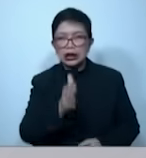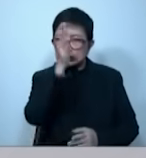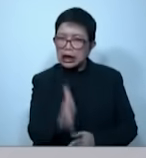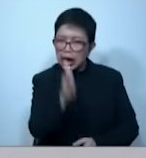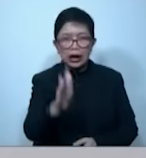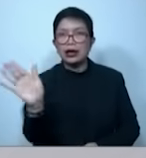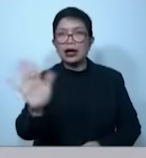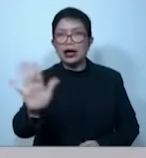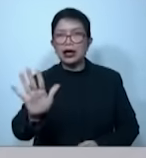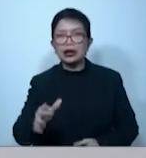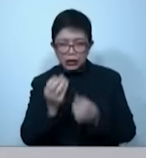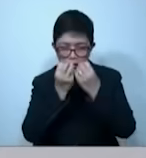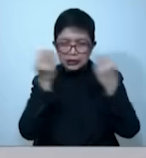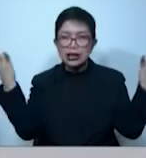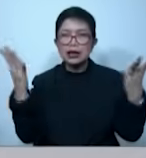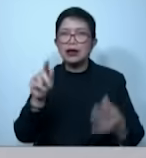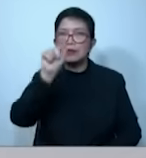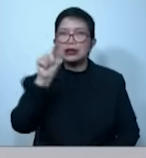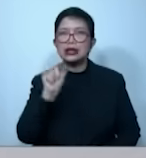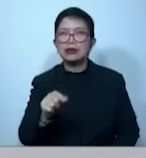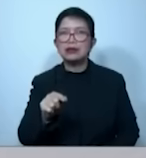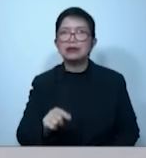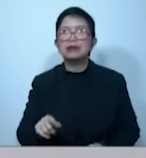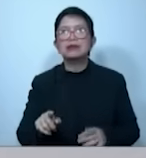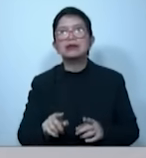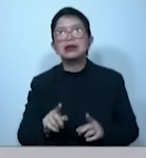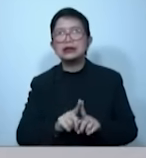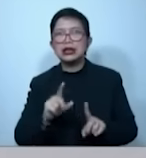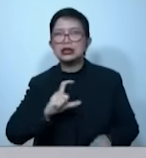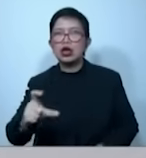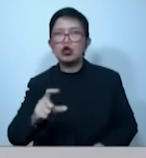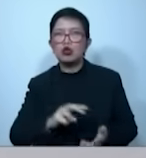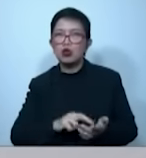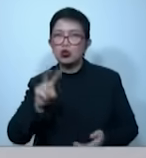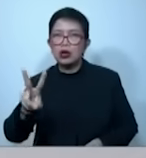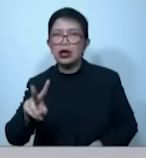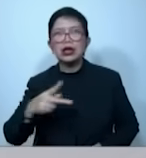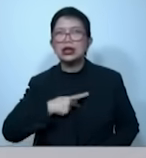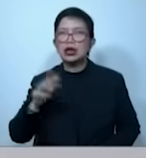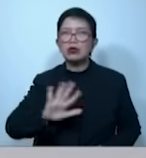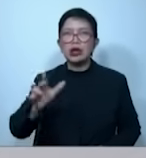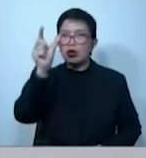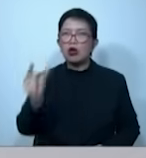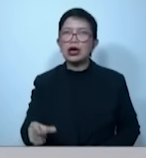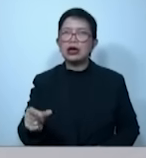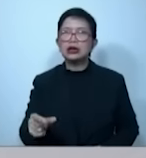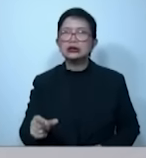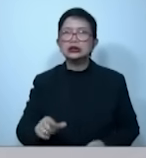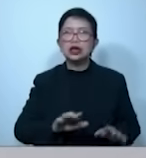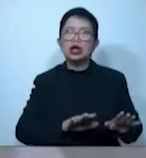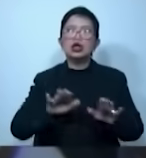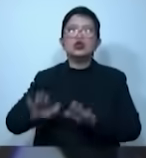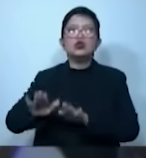pun tadi mengklarifikasi pertanyaan kepada Pasangan calon nomor du karena kami bukan orang yang menunda